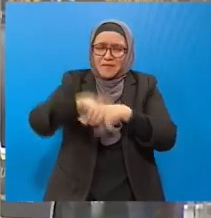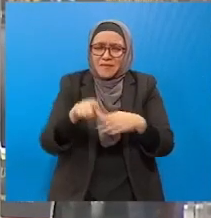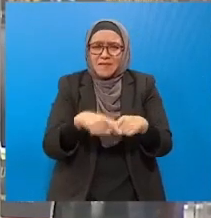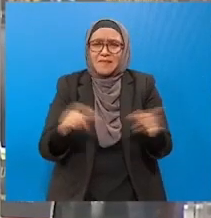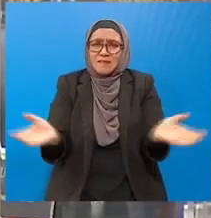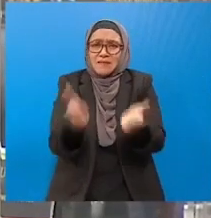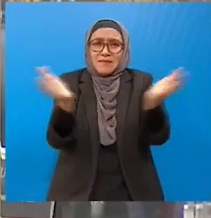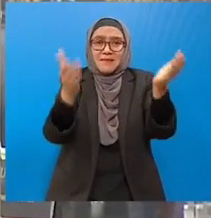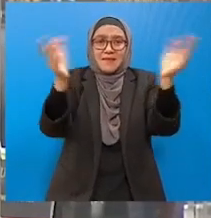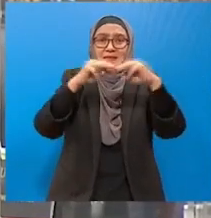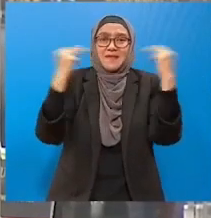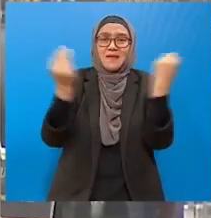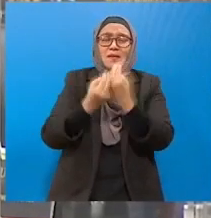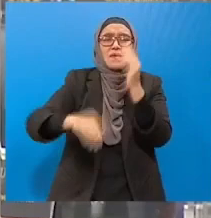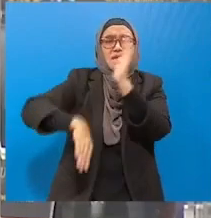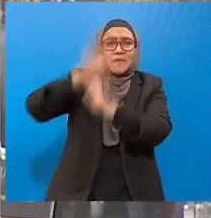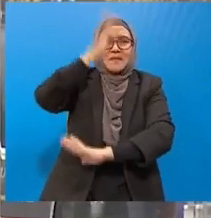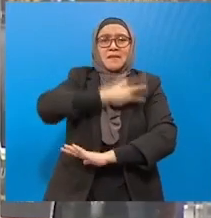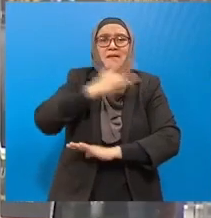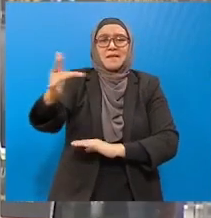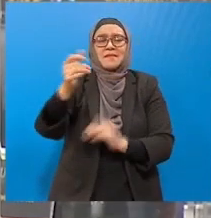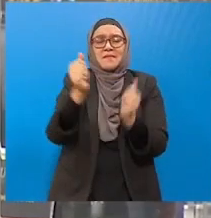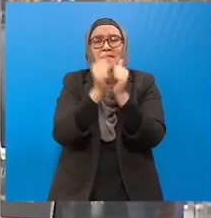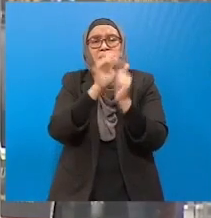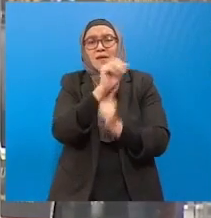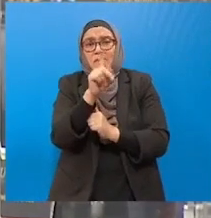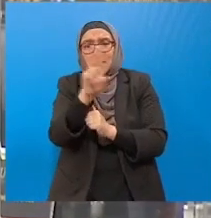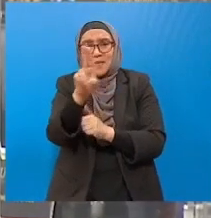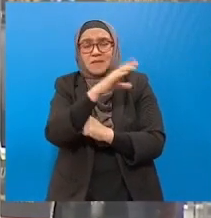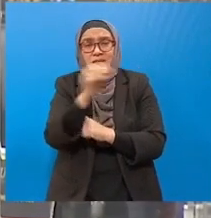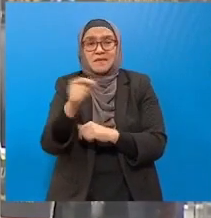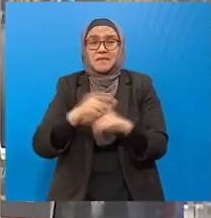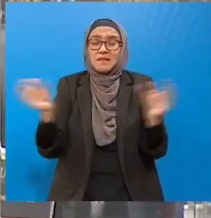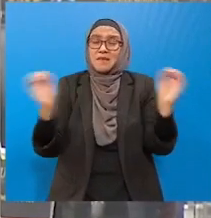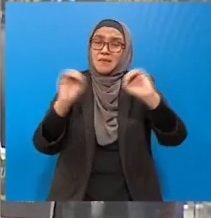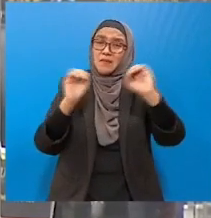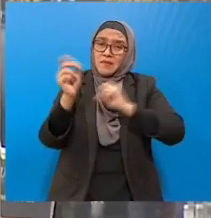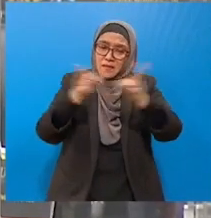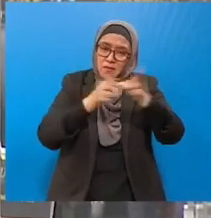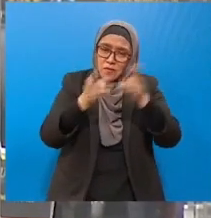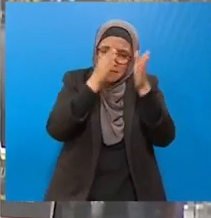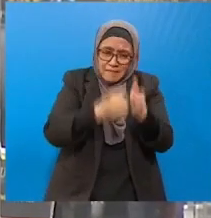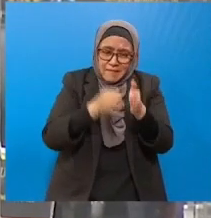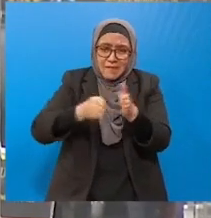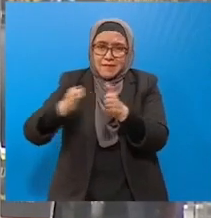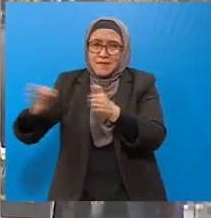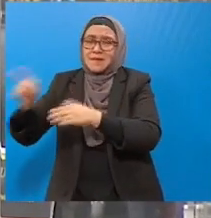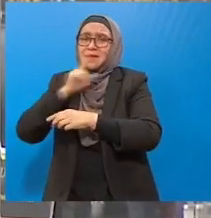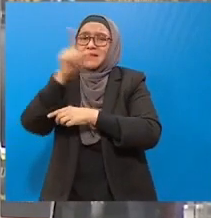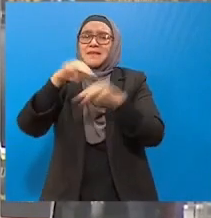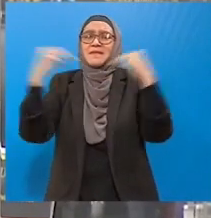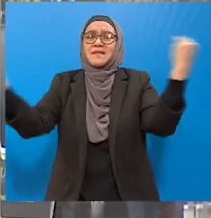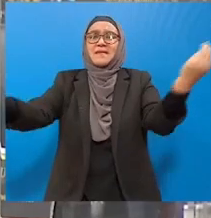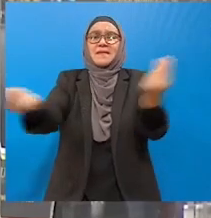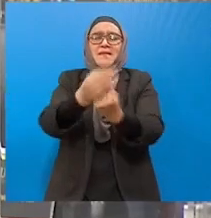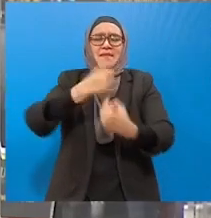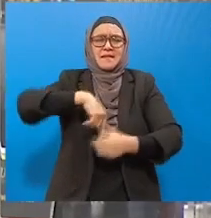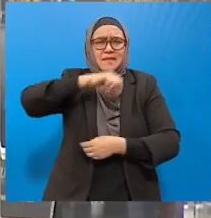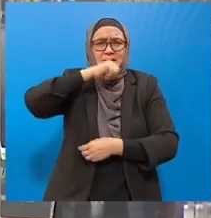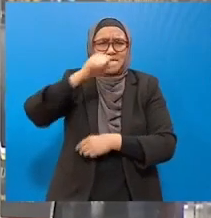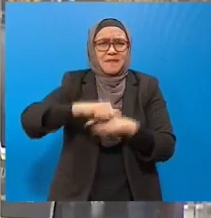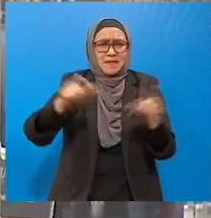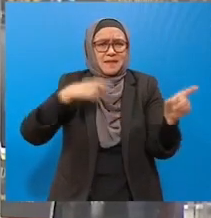dan canda Oke tanpa usaha yang terancang tidak mudah untuk masyarakat kita faham tentang oke yang kini diwartakan dalam 7 kategori